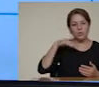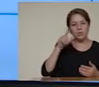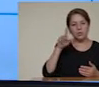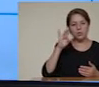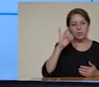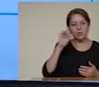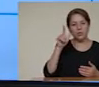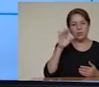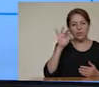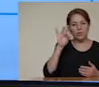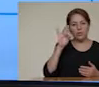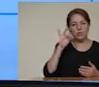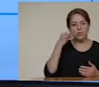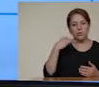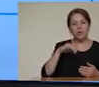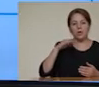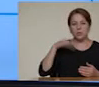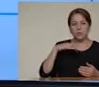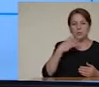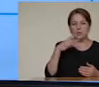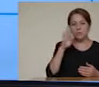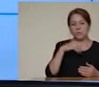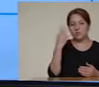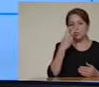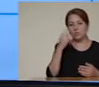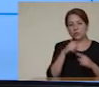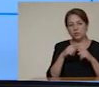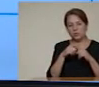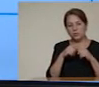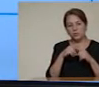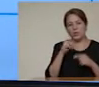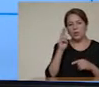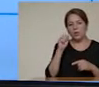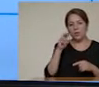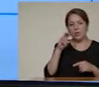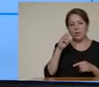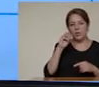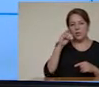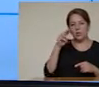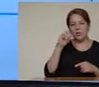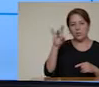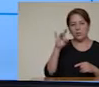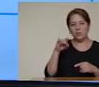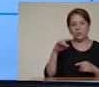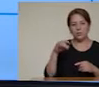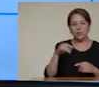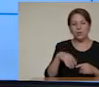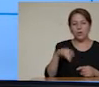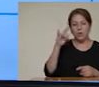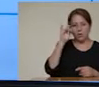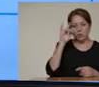Va jadvalning ikkinchi qismida kalendarlarda yil hisobida yo'l qo'yilgan